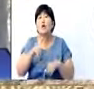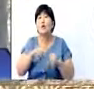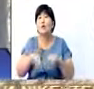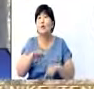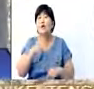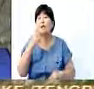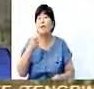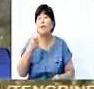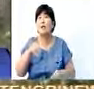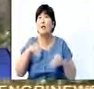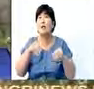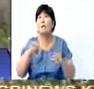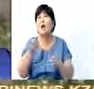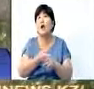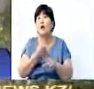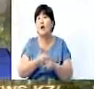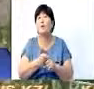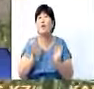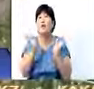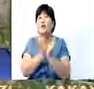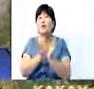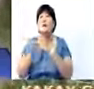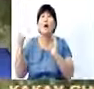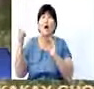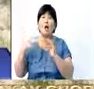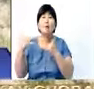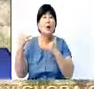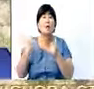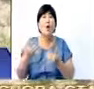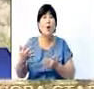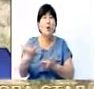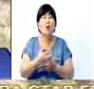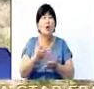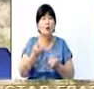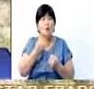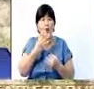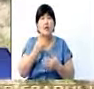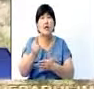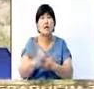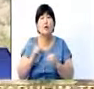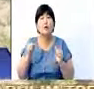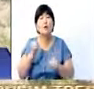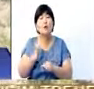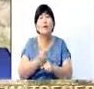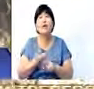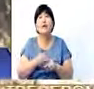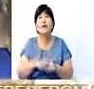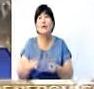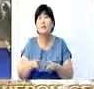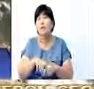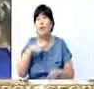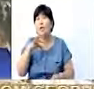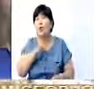родственниками на 2 гектарах посадили картофель, тыкву, арбузы, дыни. Урожай получили хорошие, и запасы на зиму сделают, и немалый доход